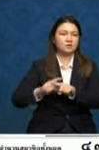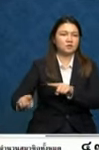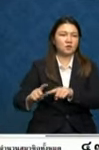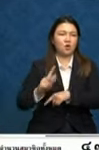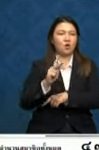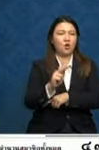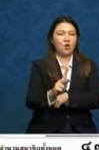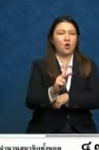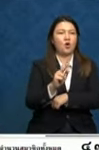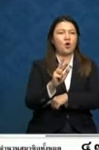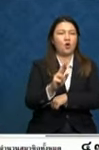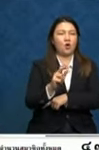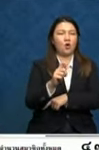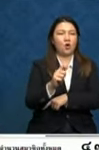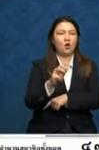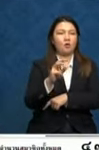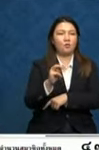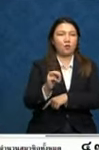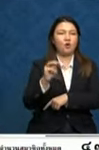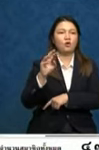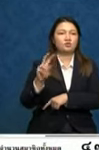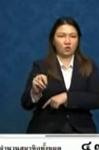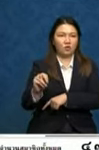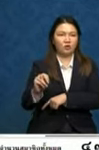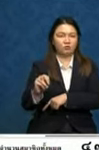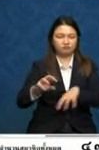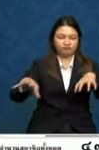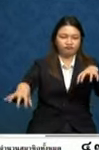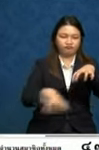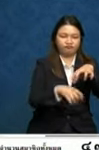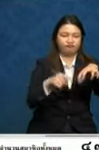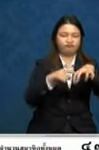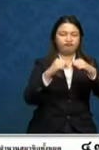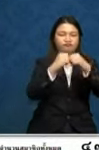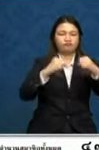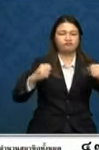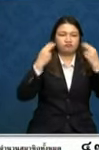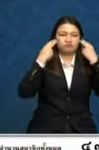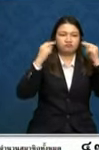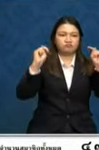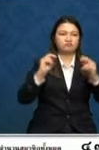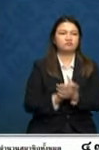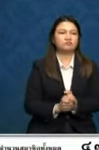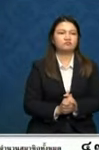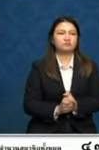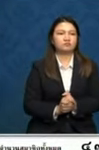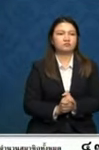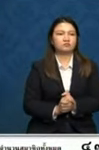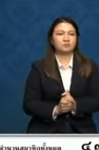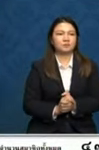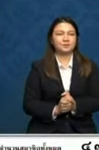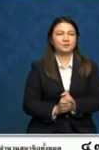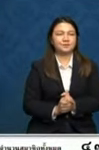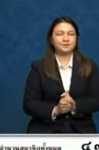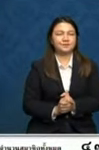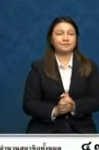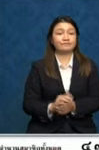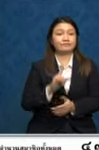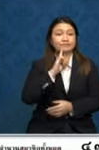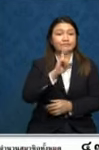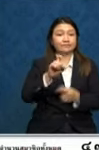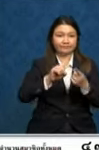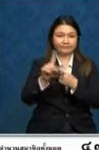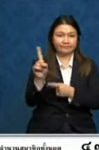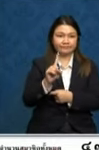นวยการรักษาความมั่นคงภายในราชอาณาจักรสำนักนายกรัฐมนตรีครับและสำหรับในการอภิปรายในครั้งนี้ครับผมขอตั้งคำถามแรก